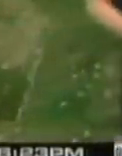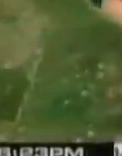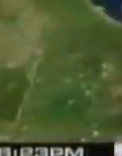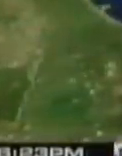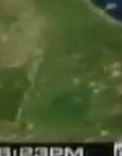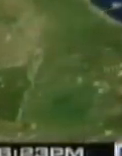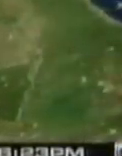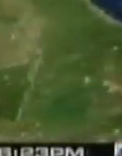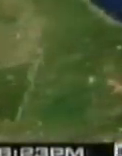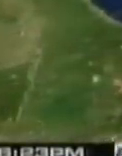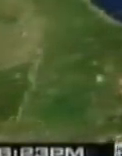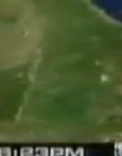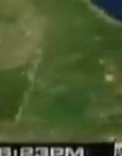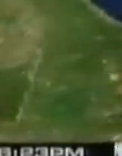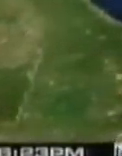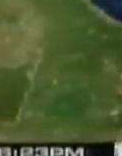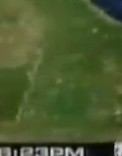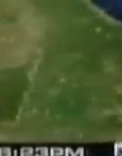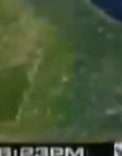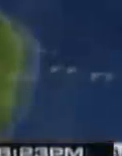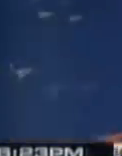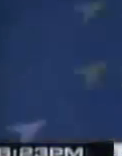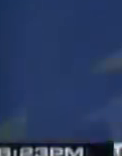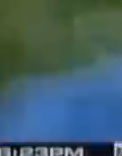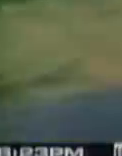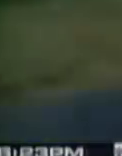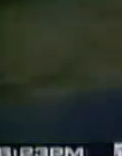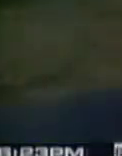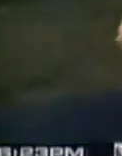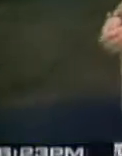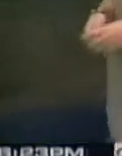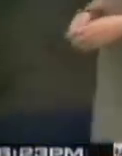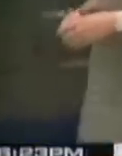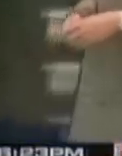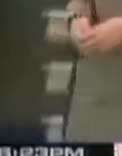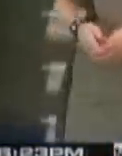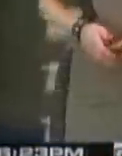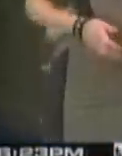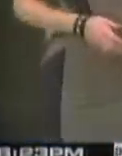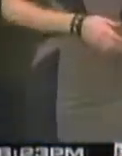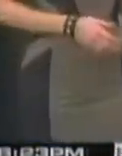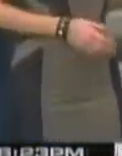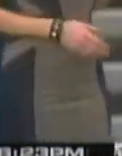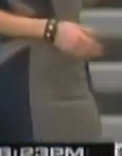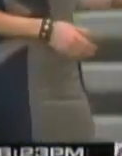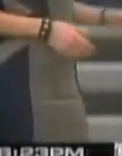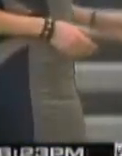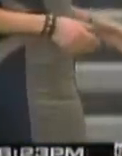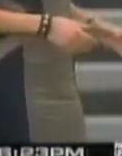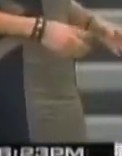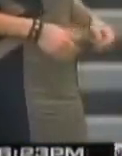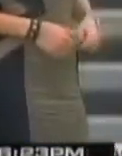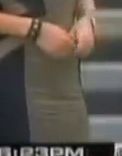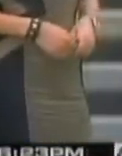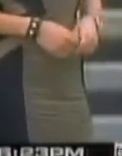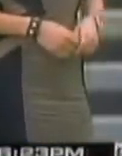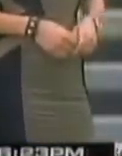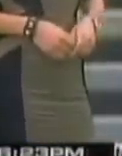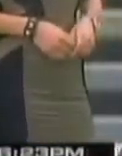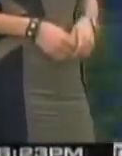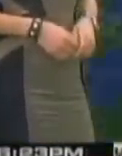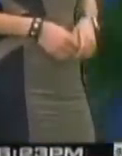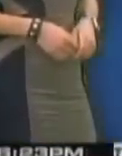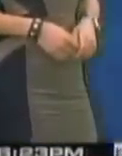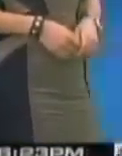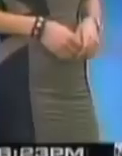dito sa atin sa may Luzon. At ang epekto niyan, kalat-kalat na pag-ulan, pagkulog at pagkidlat sa buong Linggo.